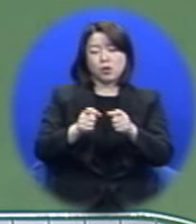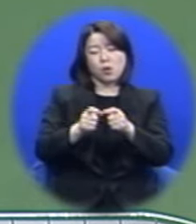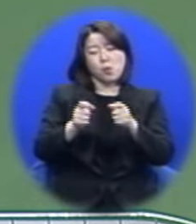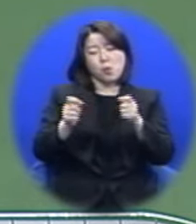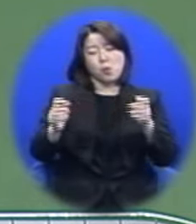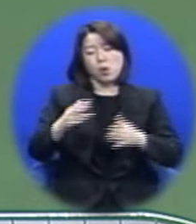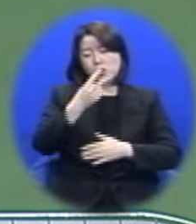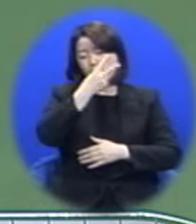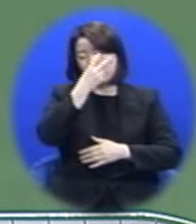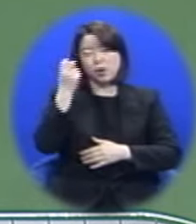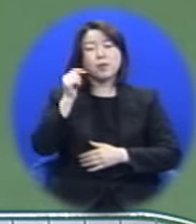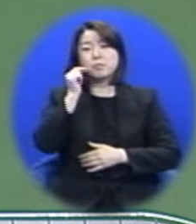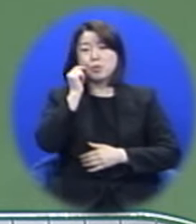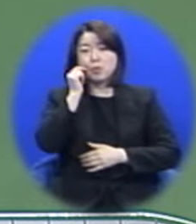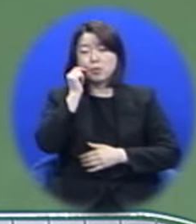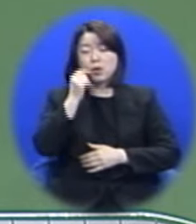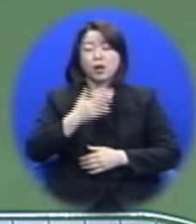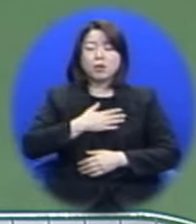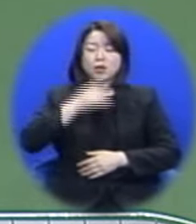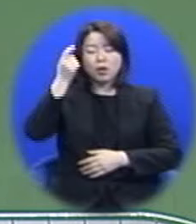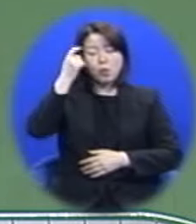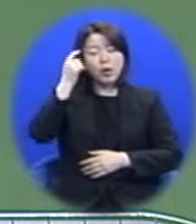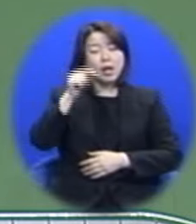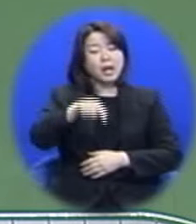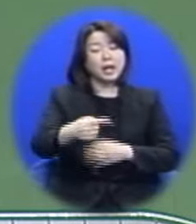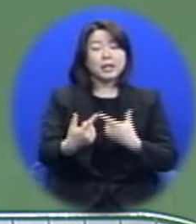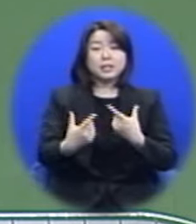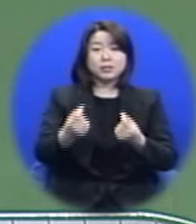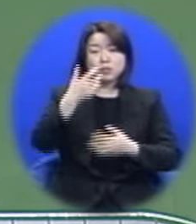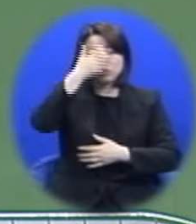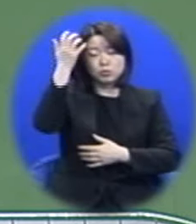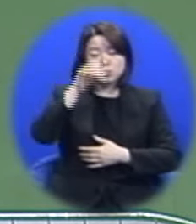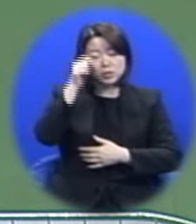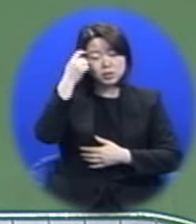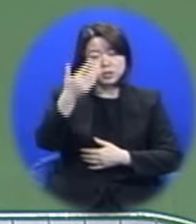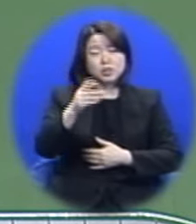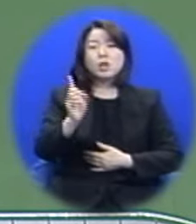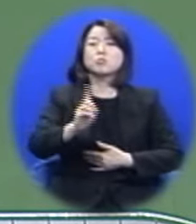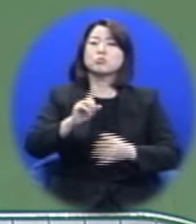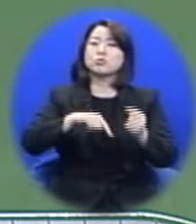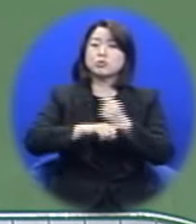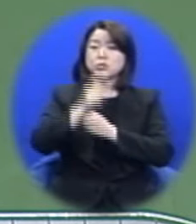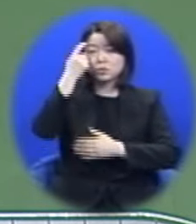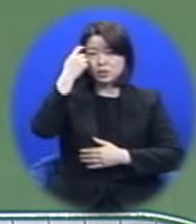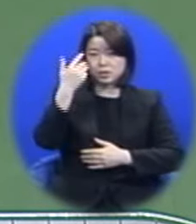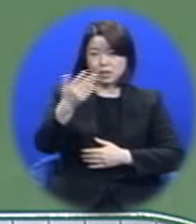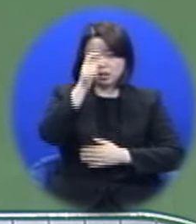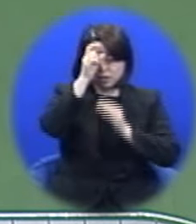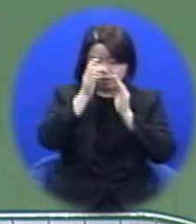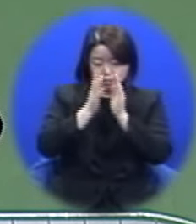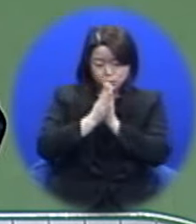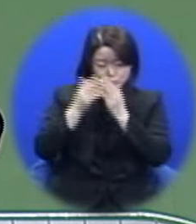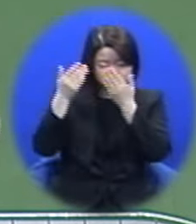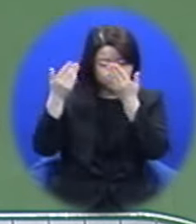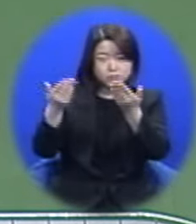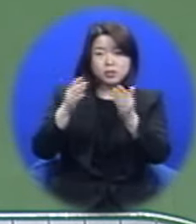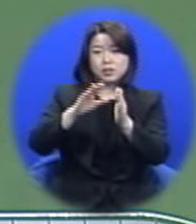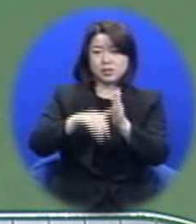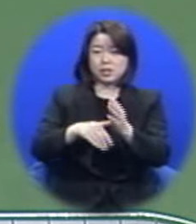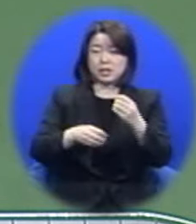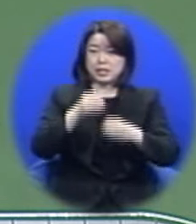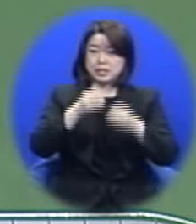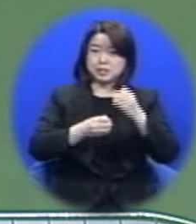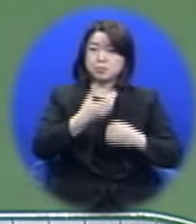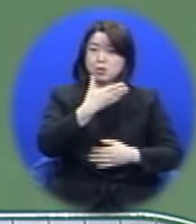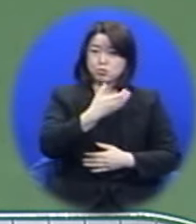잠이 오질 않았어요. 내가 왜 이런 꿈을 꾸나? 무슨 뜻일까? 하고 기도하는데 시편